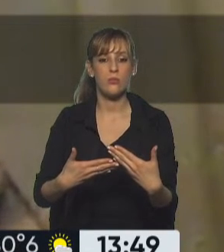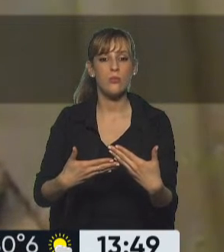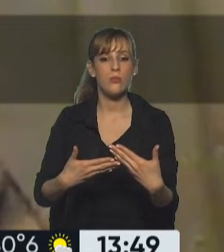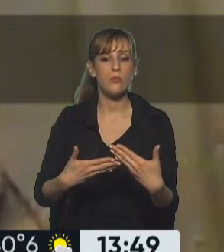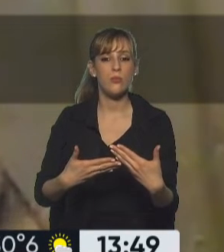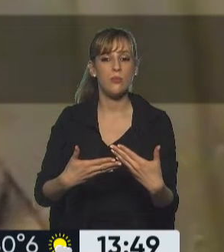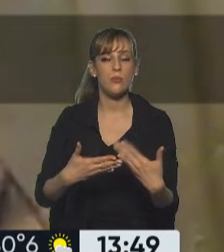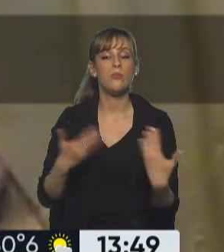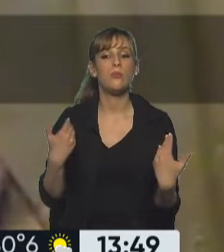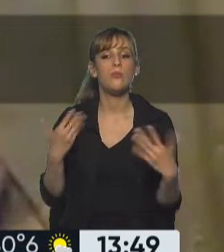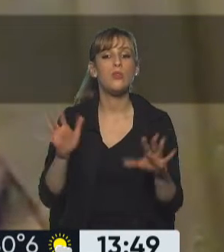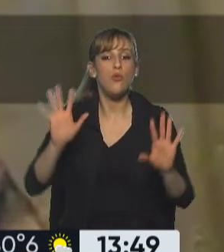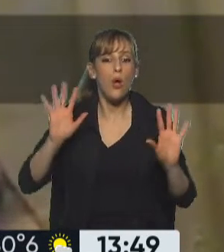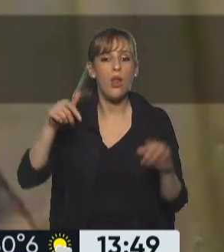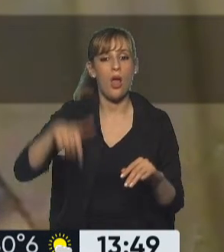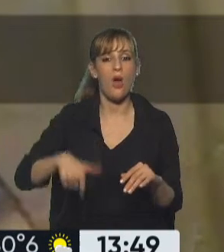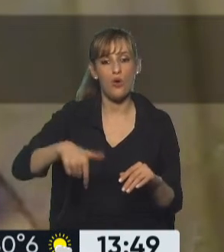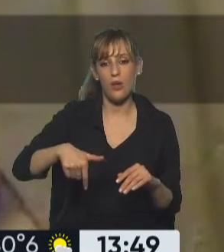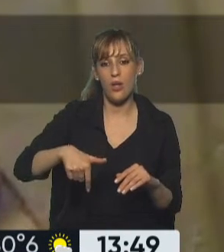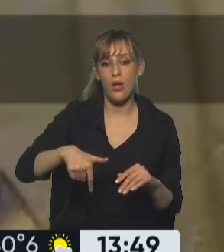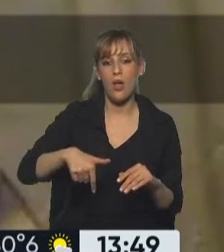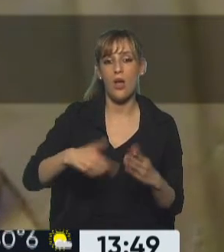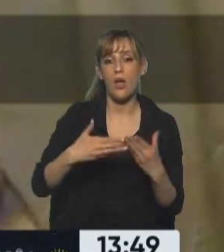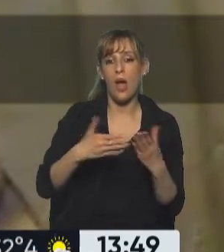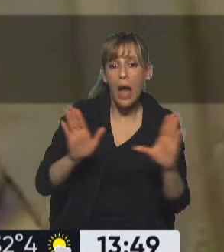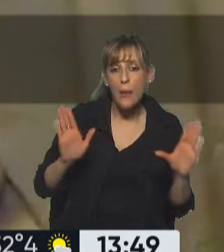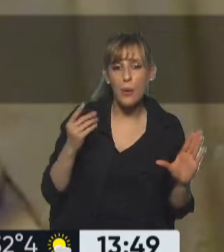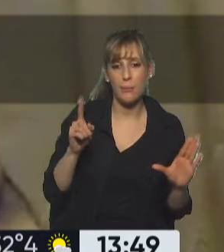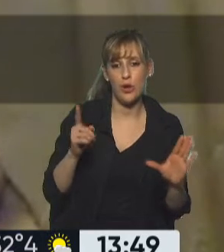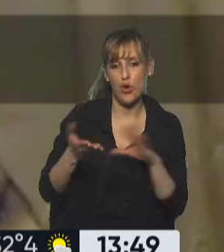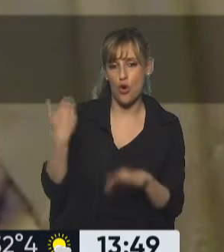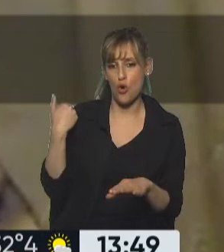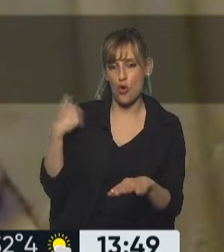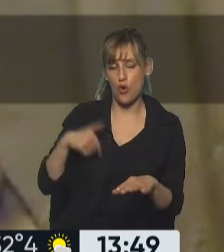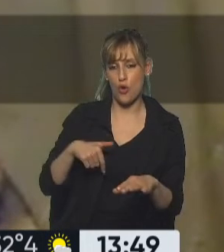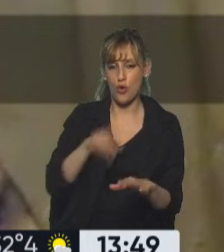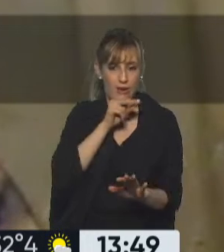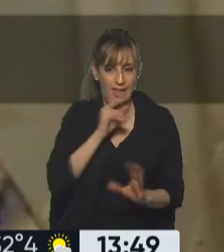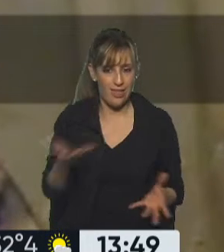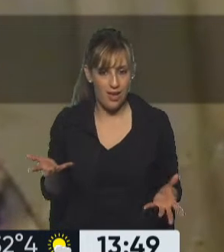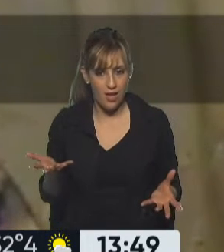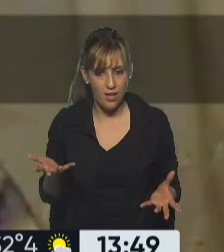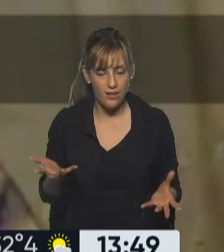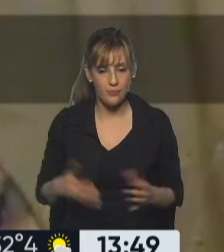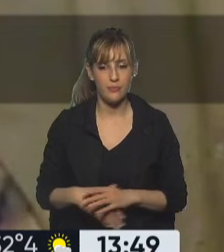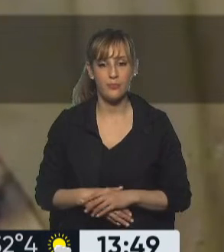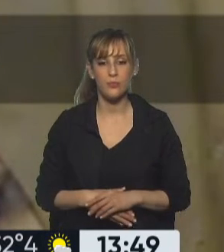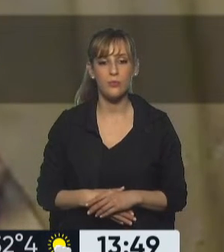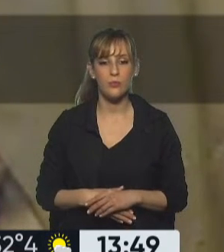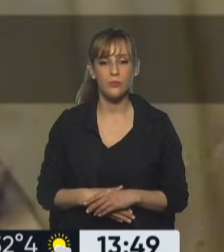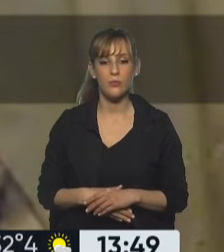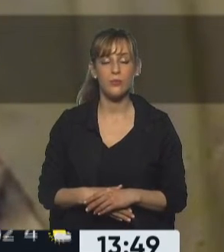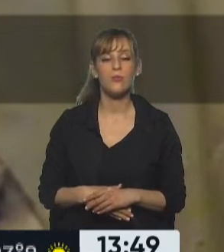مصر وانفتاح في المجال العام، ولكن هذا أيضا لم يحدث. وما نراه هو تجديد أكبر وأكبر